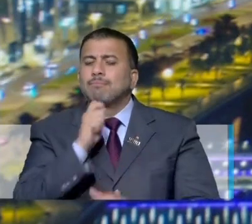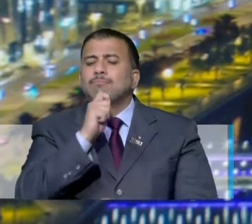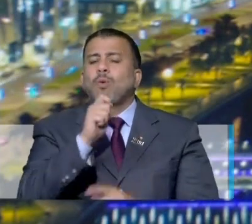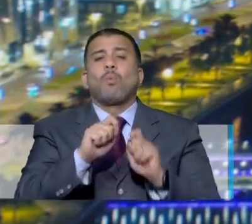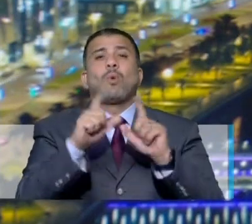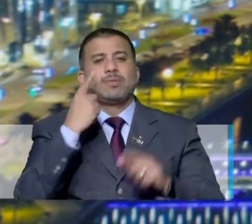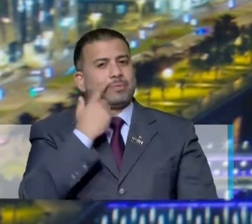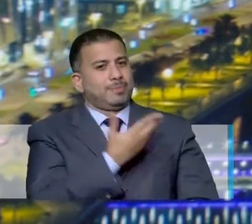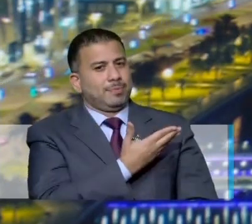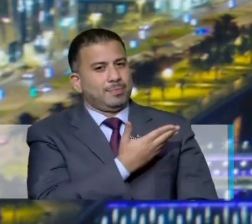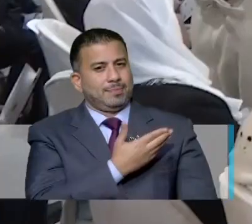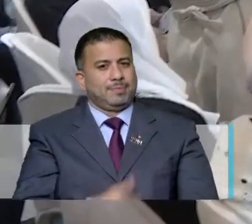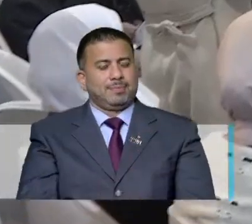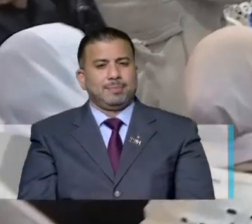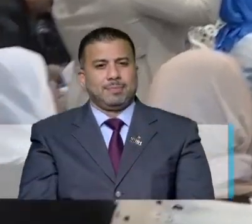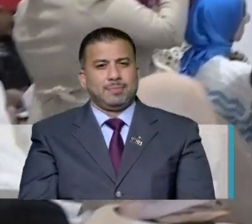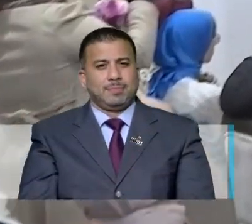في التقرير التالي.